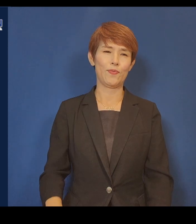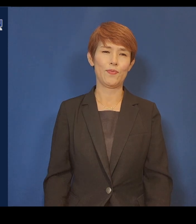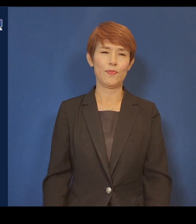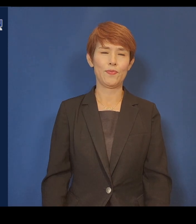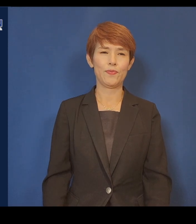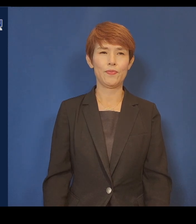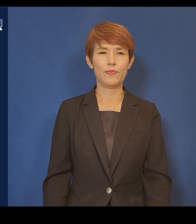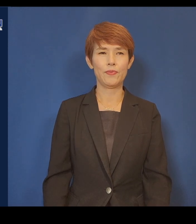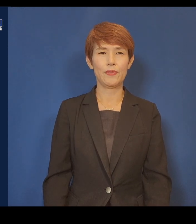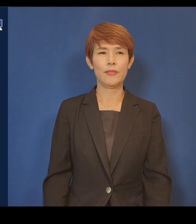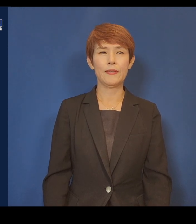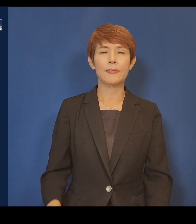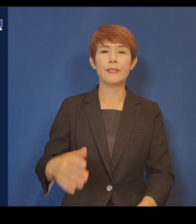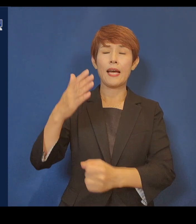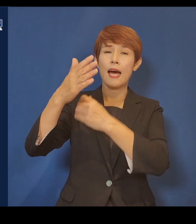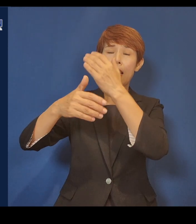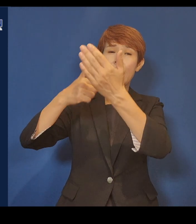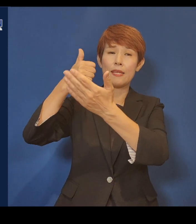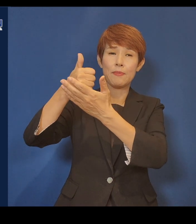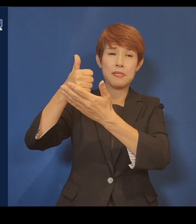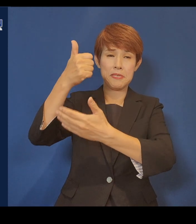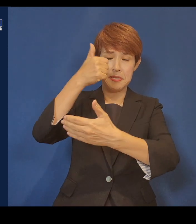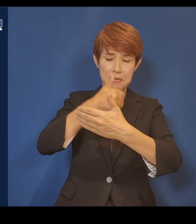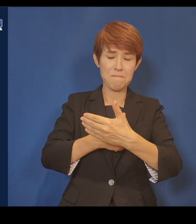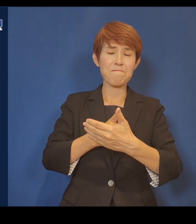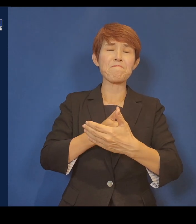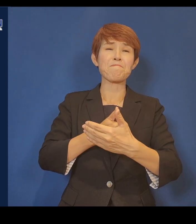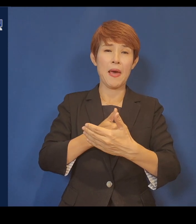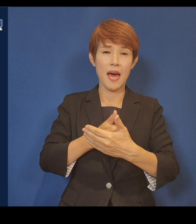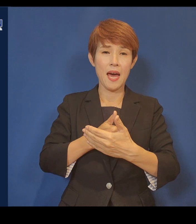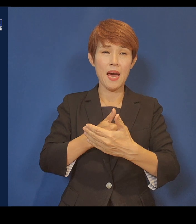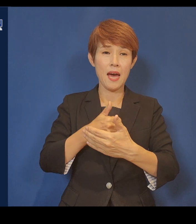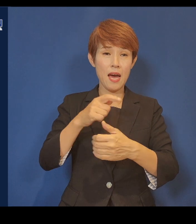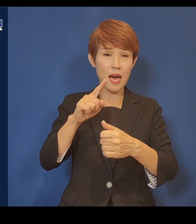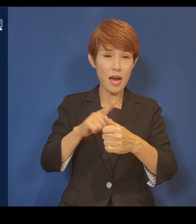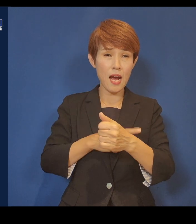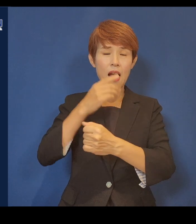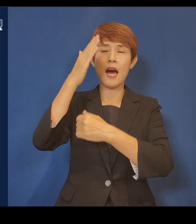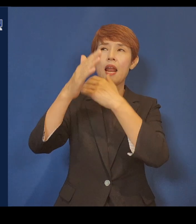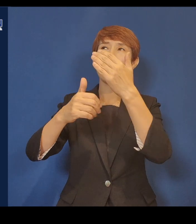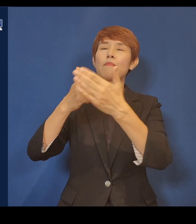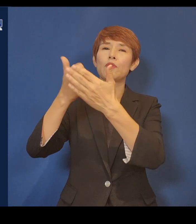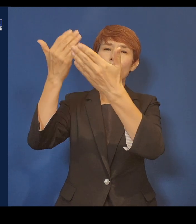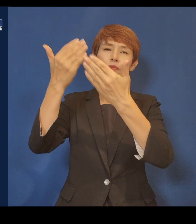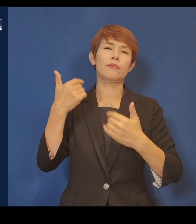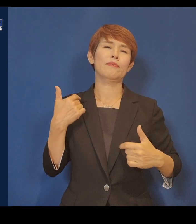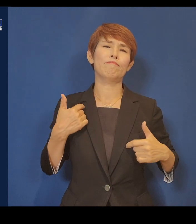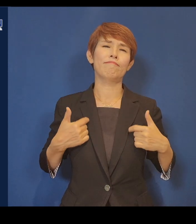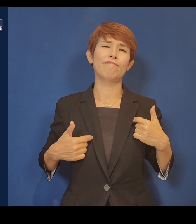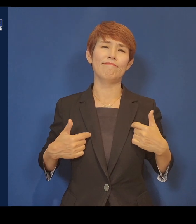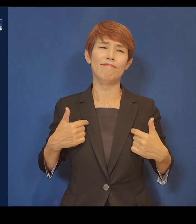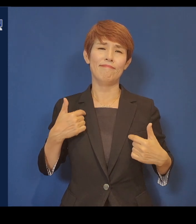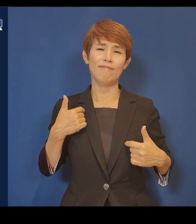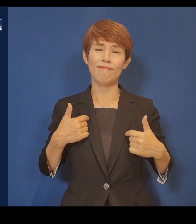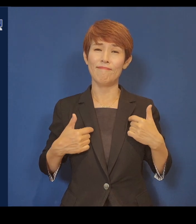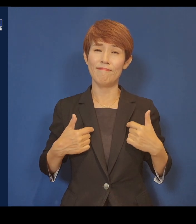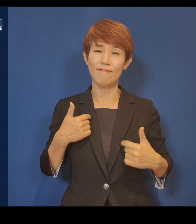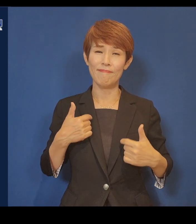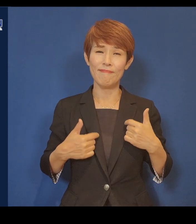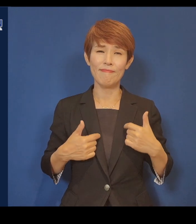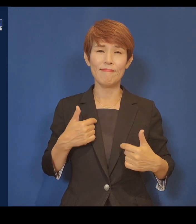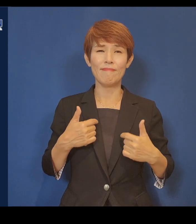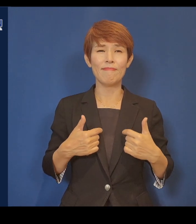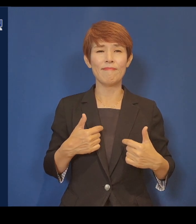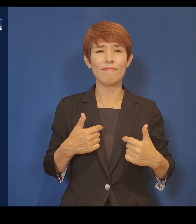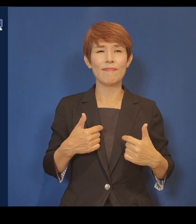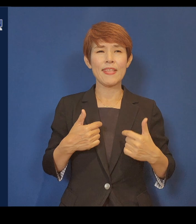아니고 내가 하나님을 먹어버렸더니 하나님이 내 안에 주신 그 기쁨은 그들의